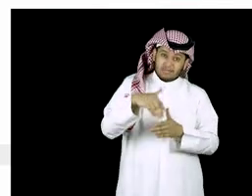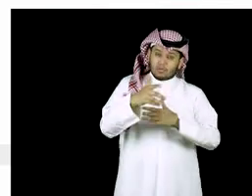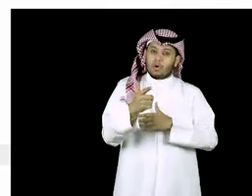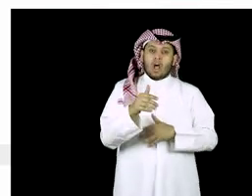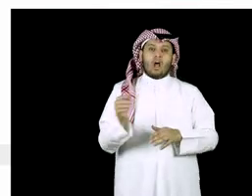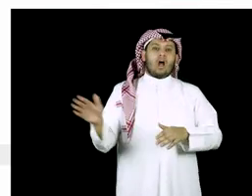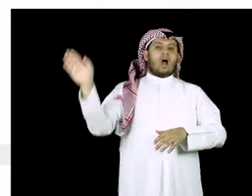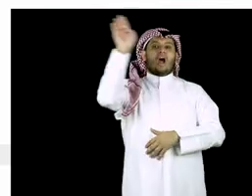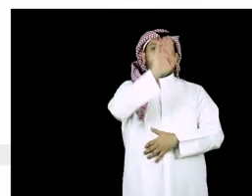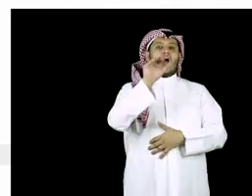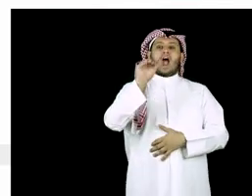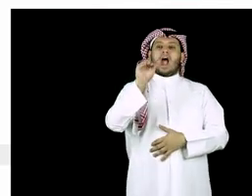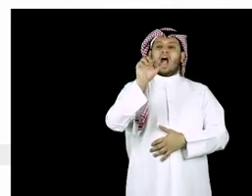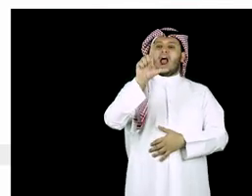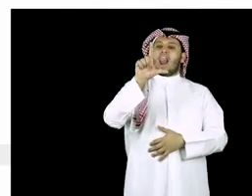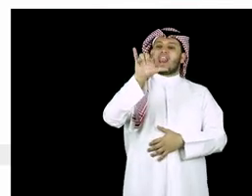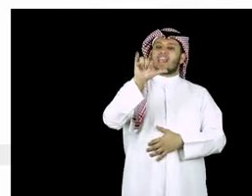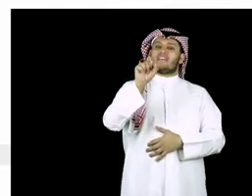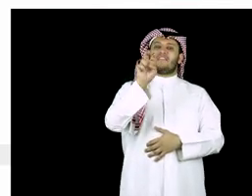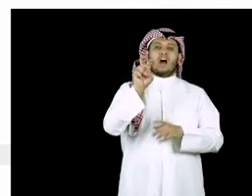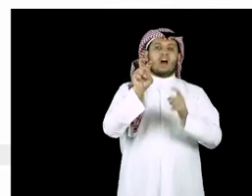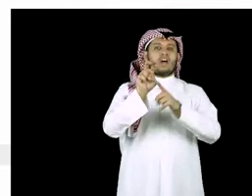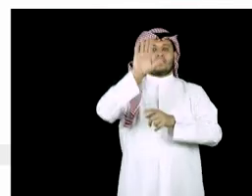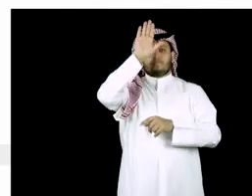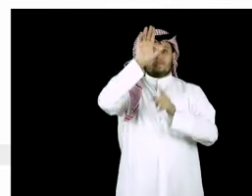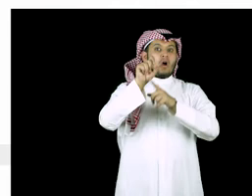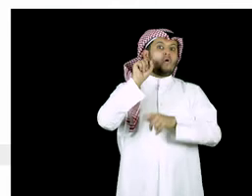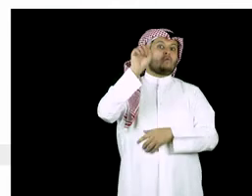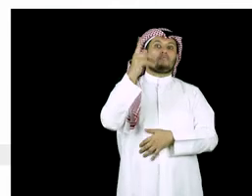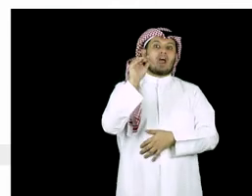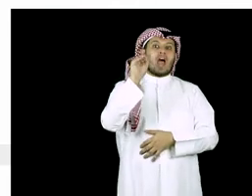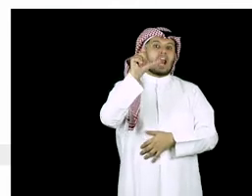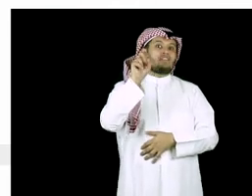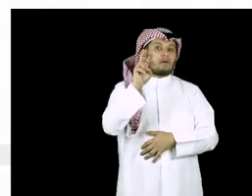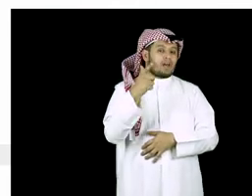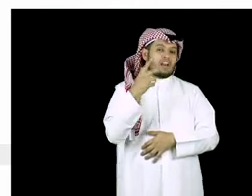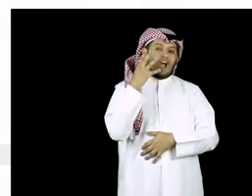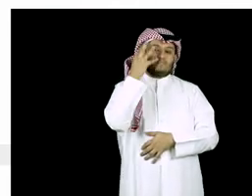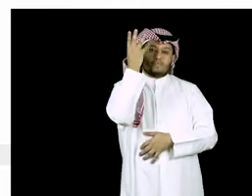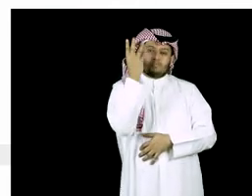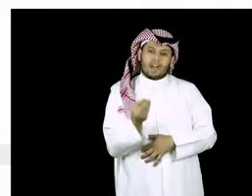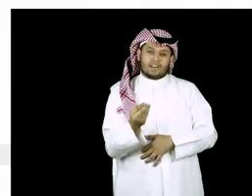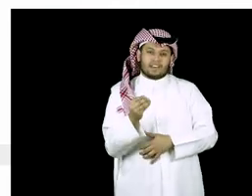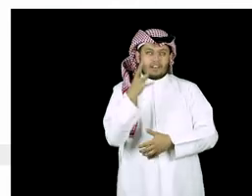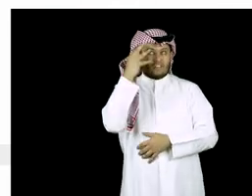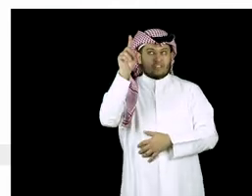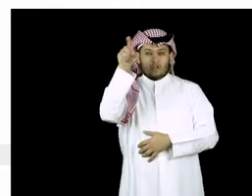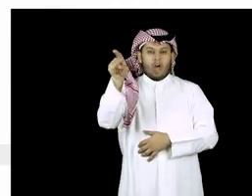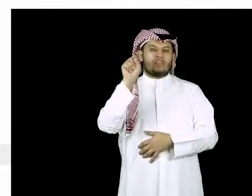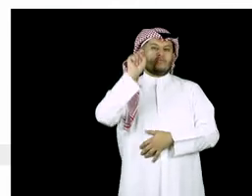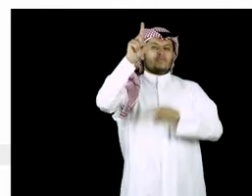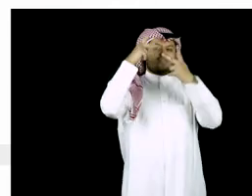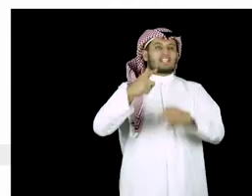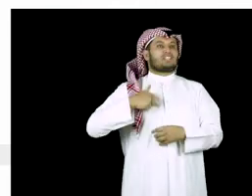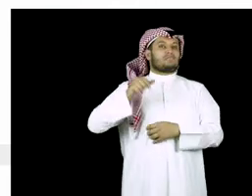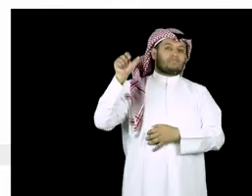الخليفة، وأول من لقب بالخليفة هو أبو بكر الصديق رضي الله عنه.